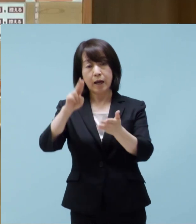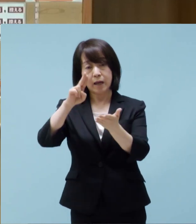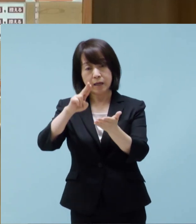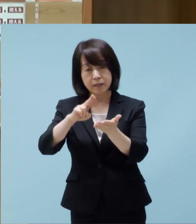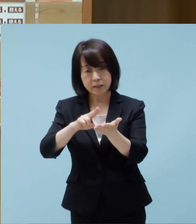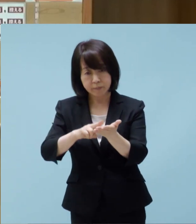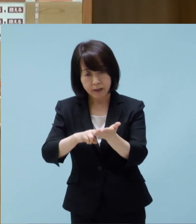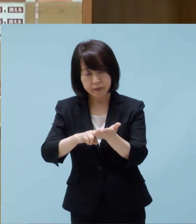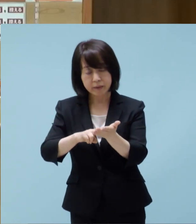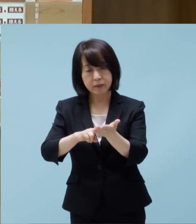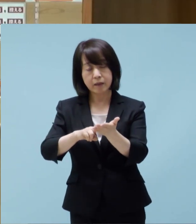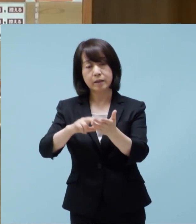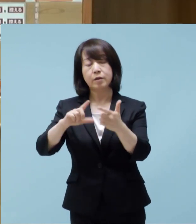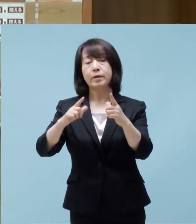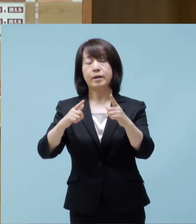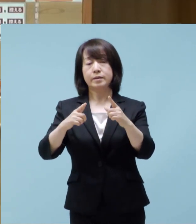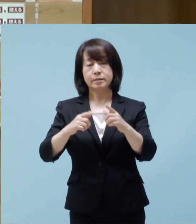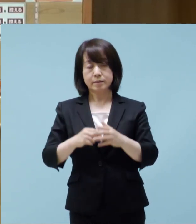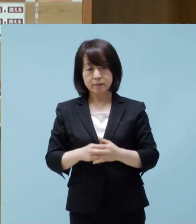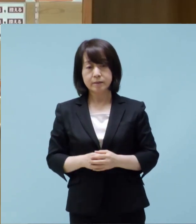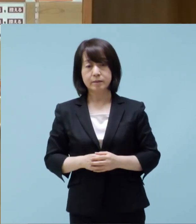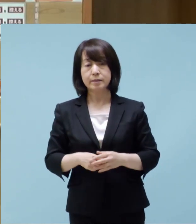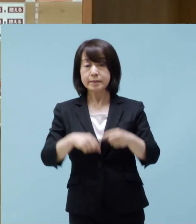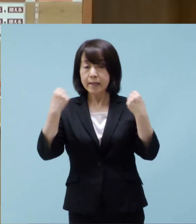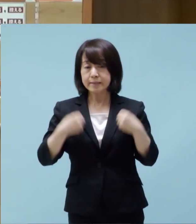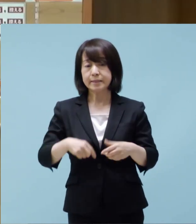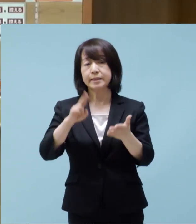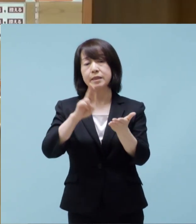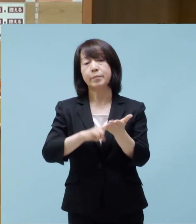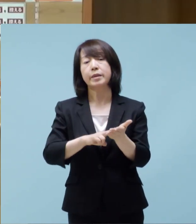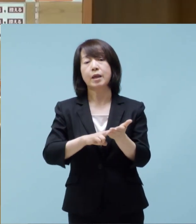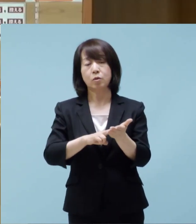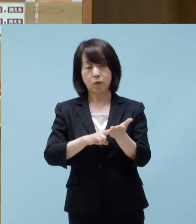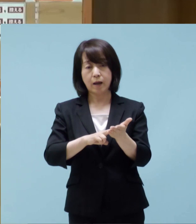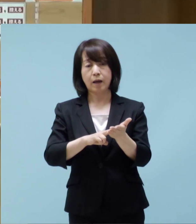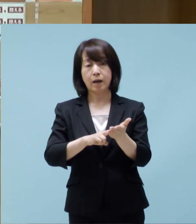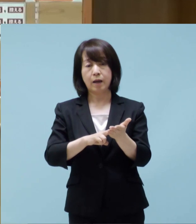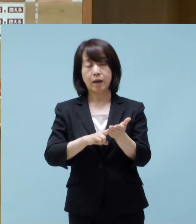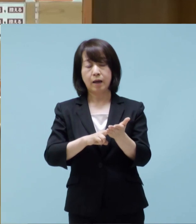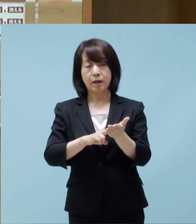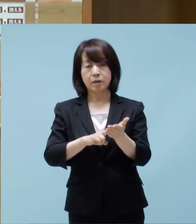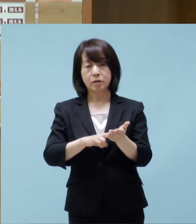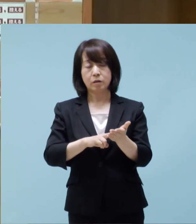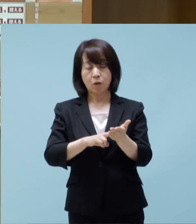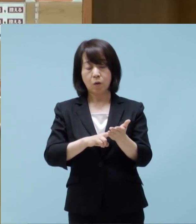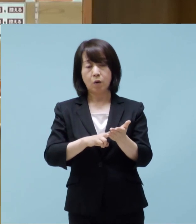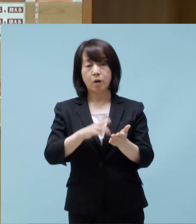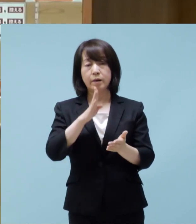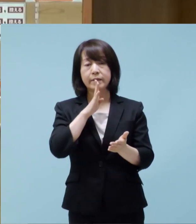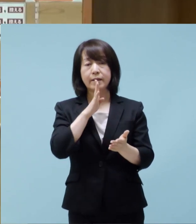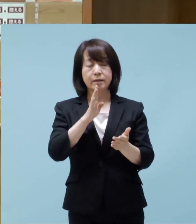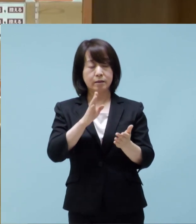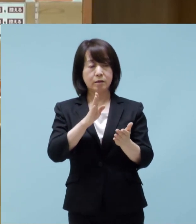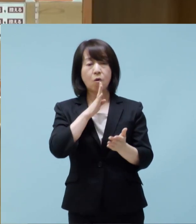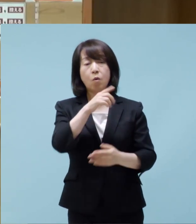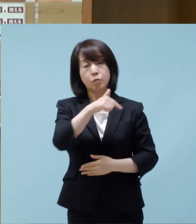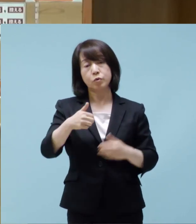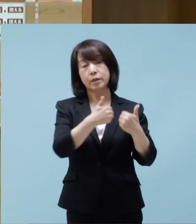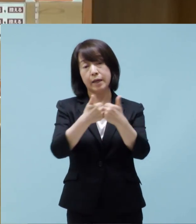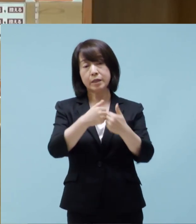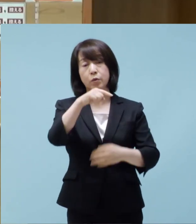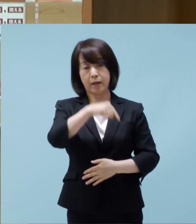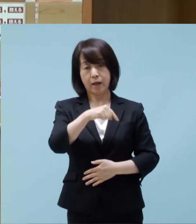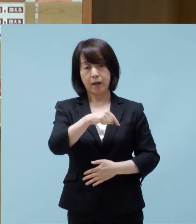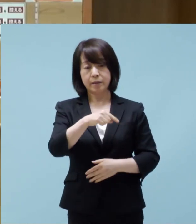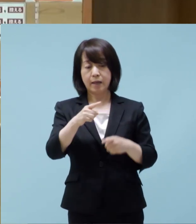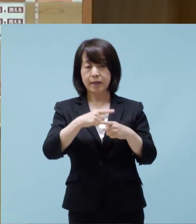ません。正式に決定をしたのはですね、対策本部で決定をしましたので、一部マスコミの方が